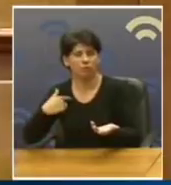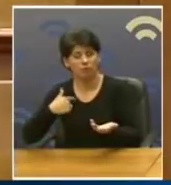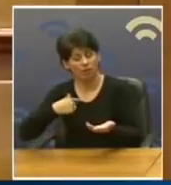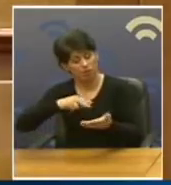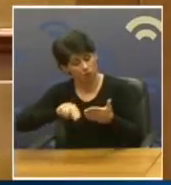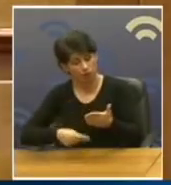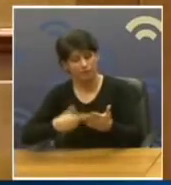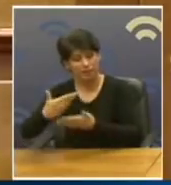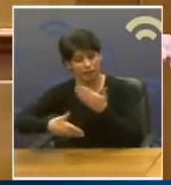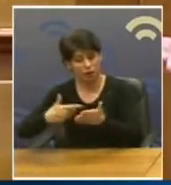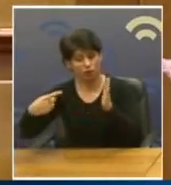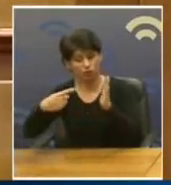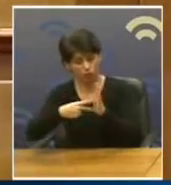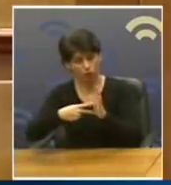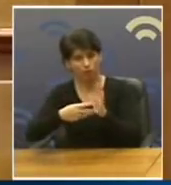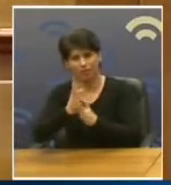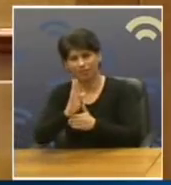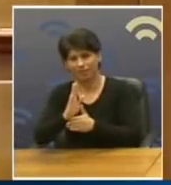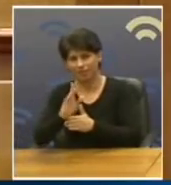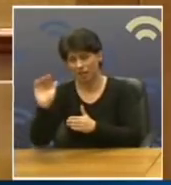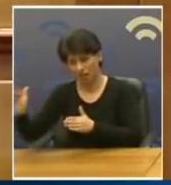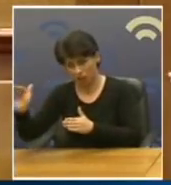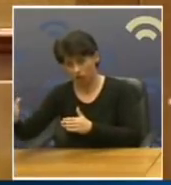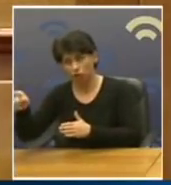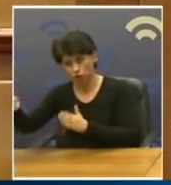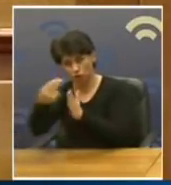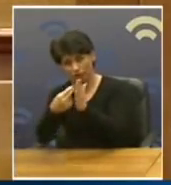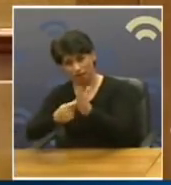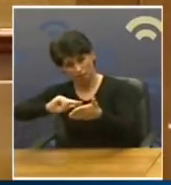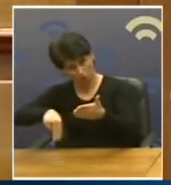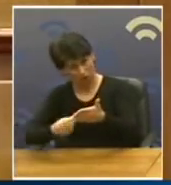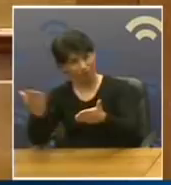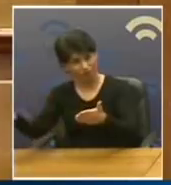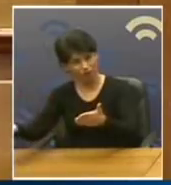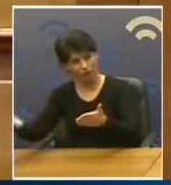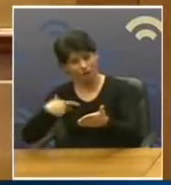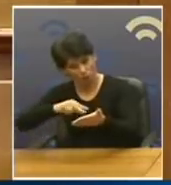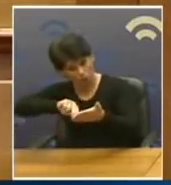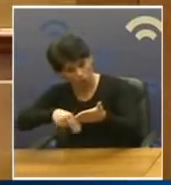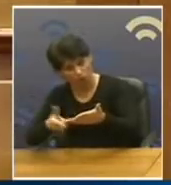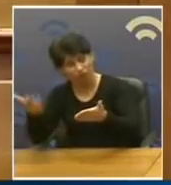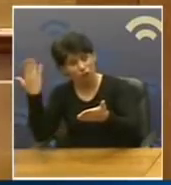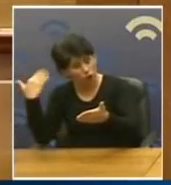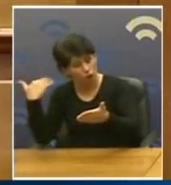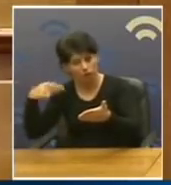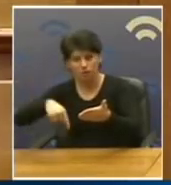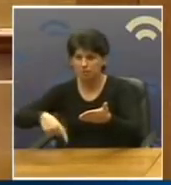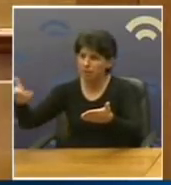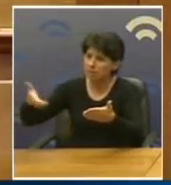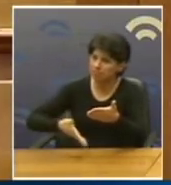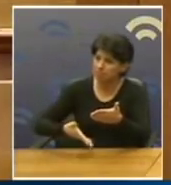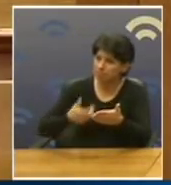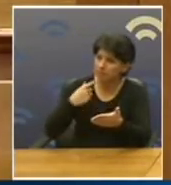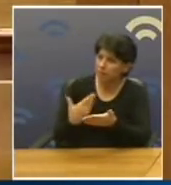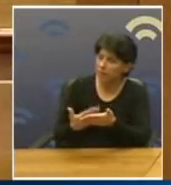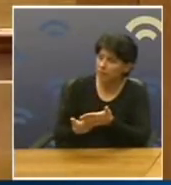14. Τόση αξία δίνεται στην υπογραφή σας. Αυτά που υπογράφατε τότε, σήμερα έρχεστε και επιχειρηματολογείτε